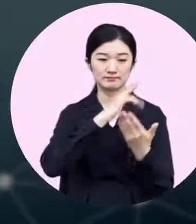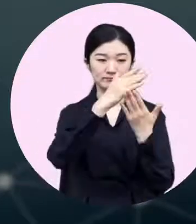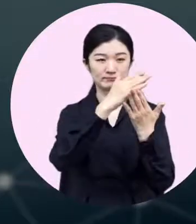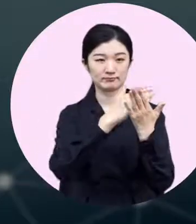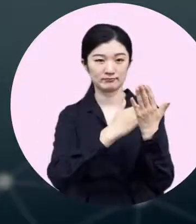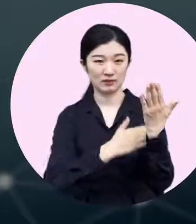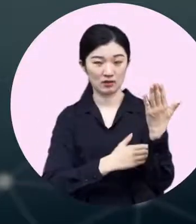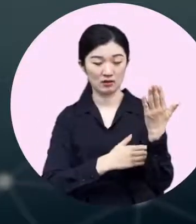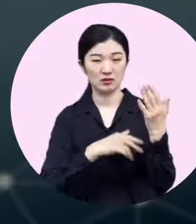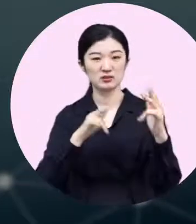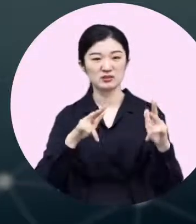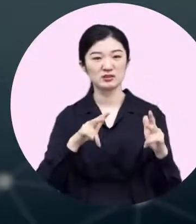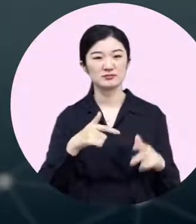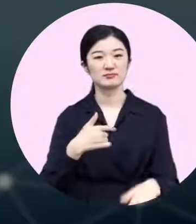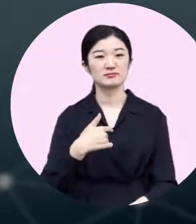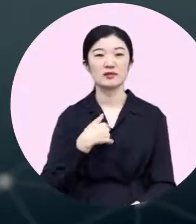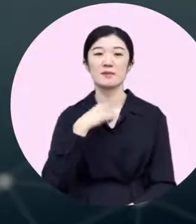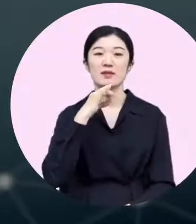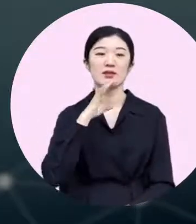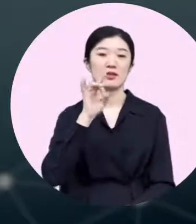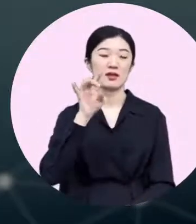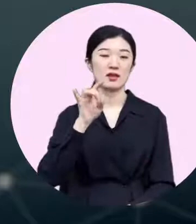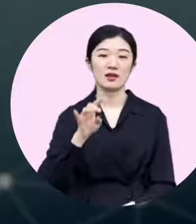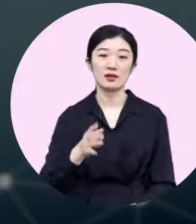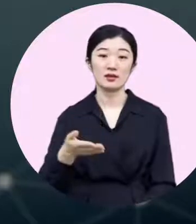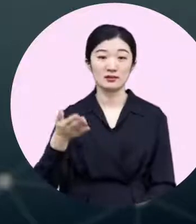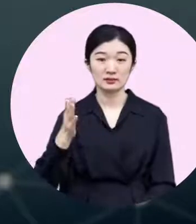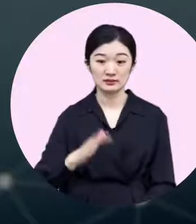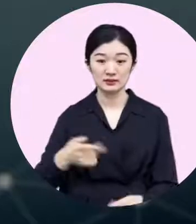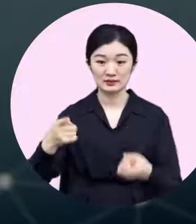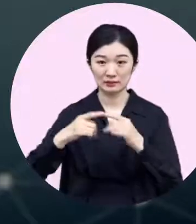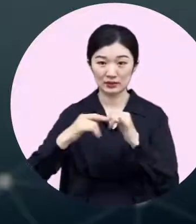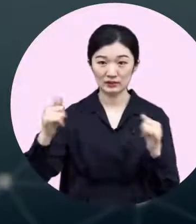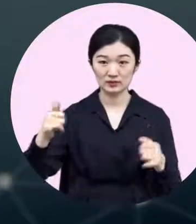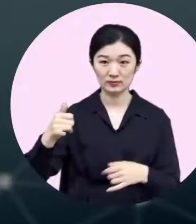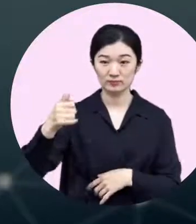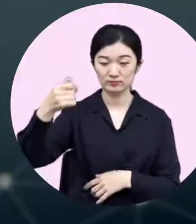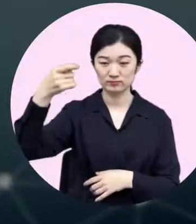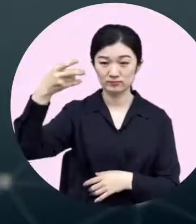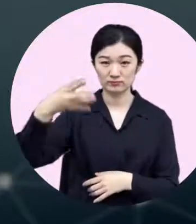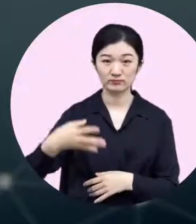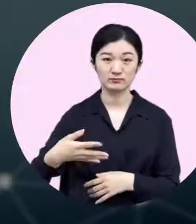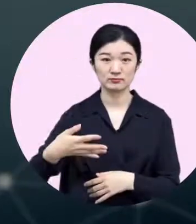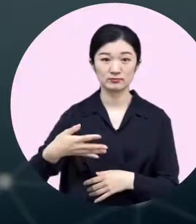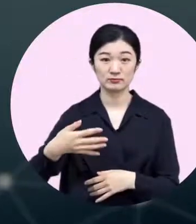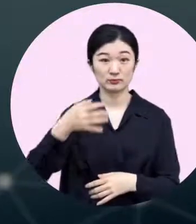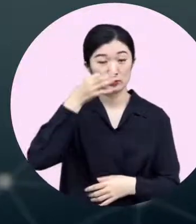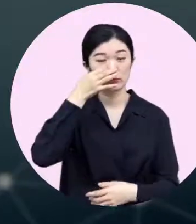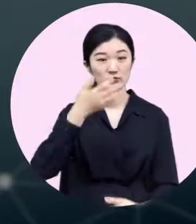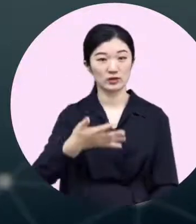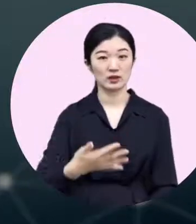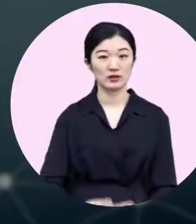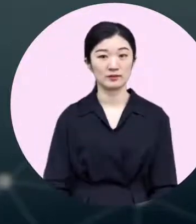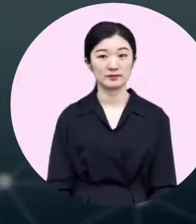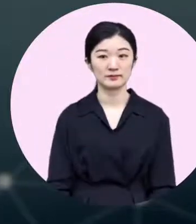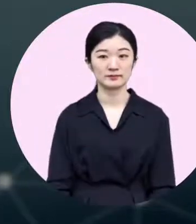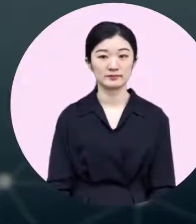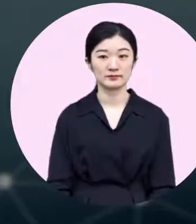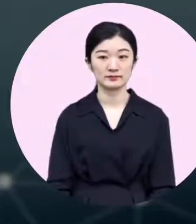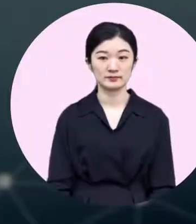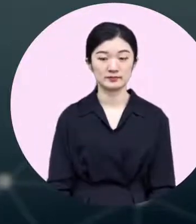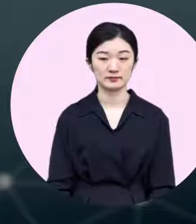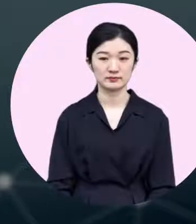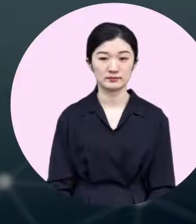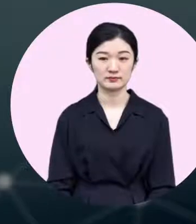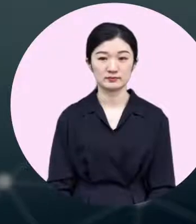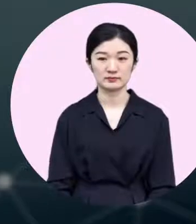아직은 이제 호스트밖에 없어요. 근데 이제 여기에 참가자들이 들어와 있는 상황도 한번 지금 보여드릴게요. 자, 제가 지금